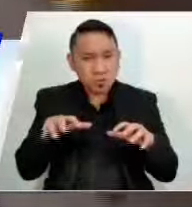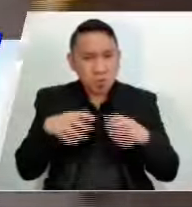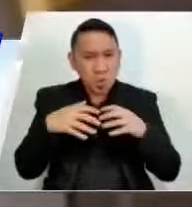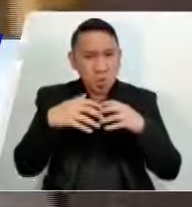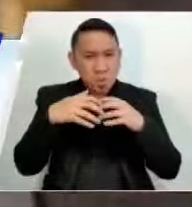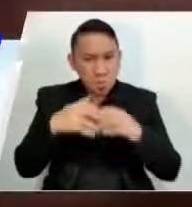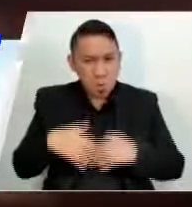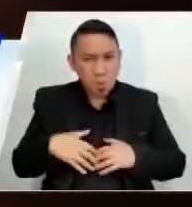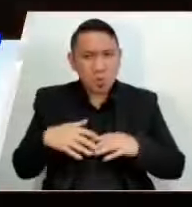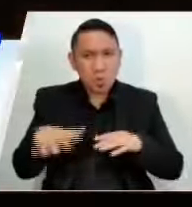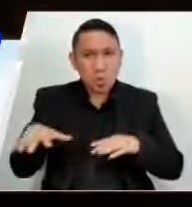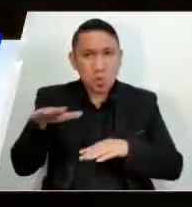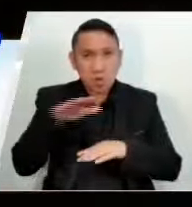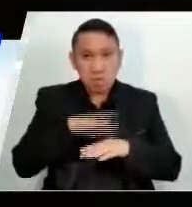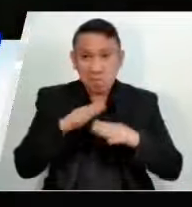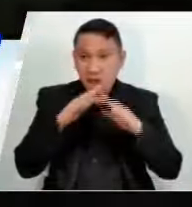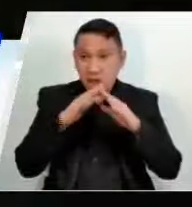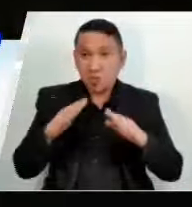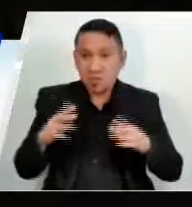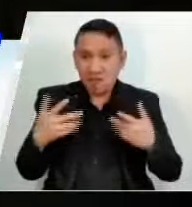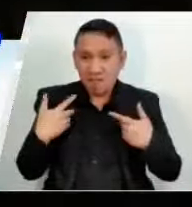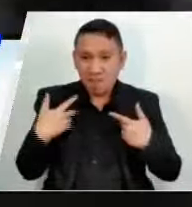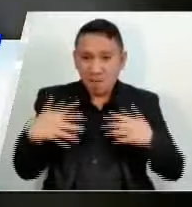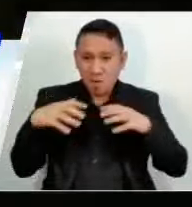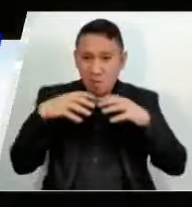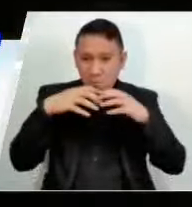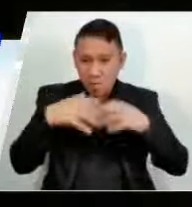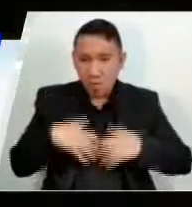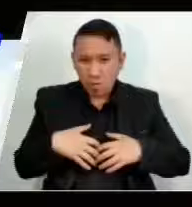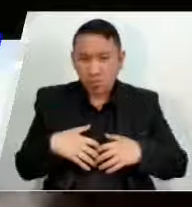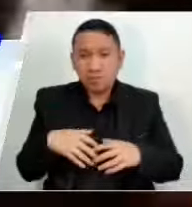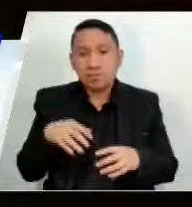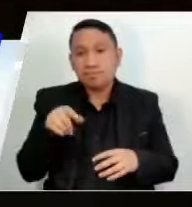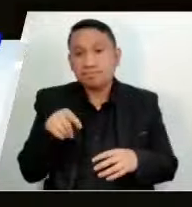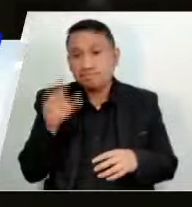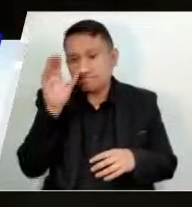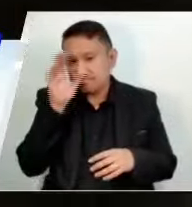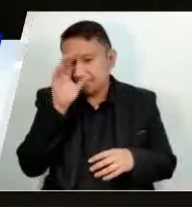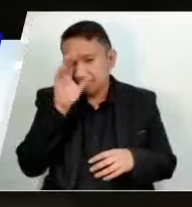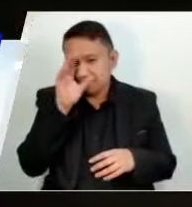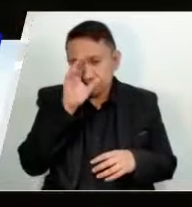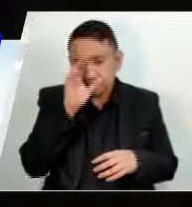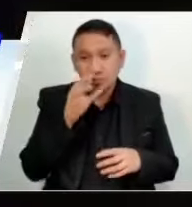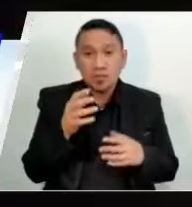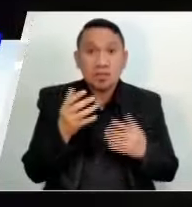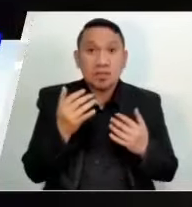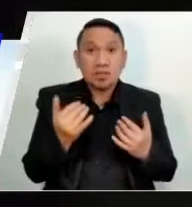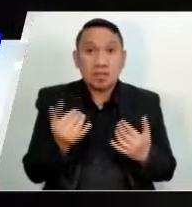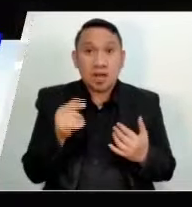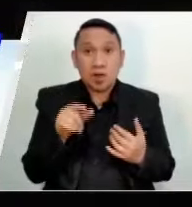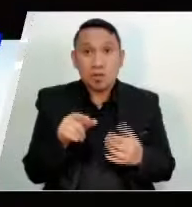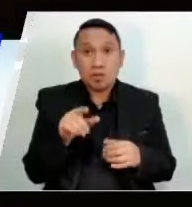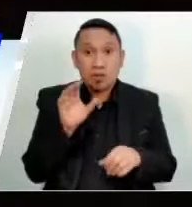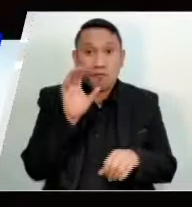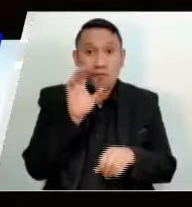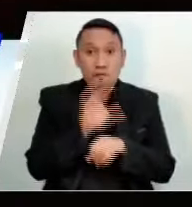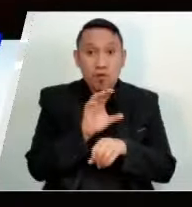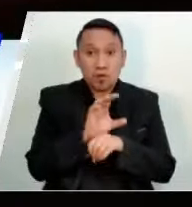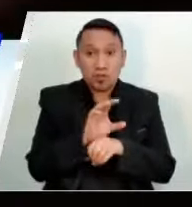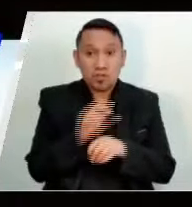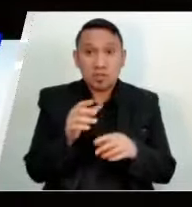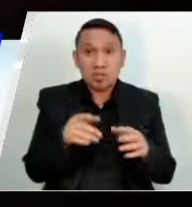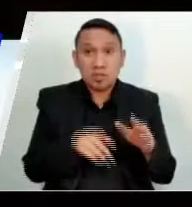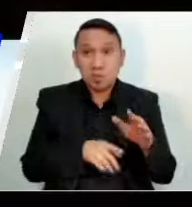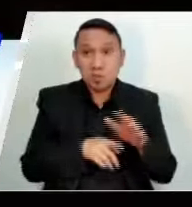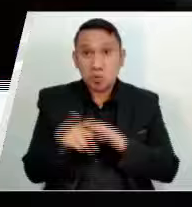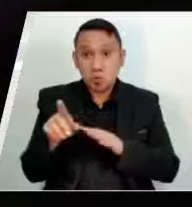na natabunan. Patuloy ang search and rescue operations. Nagpatupad na rin ang forced evacuation sa ilang barangay sa Maco ayon sa